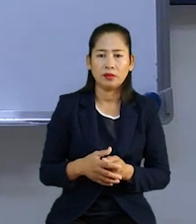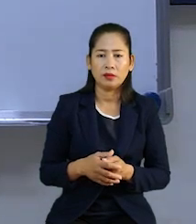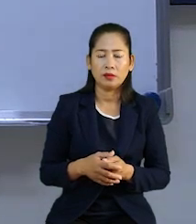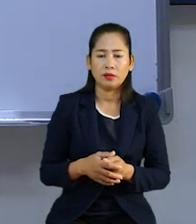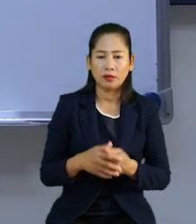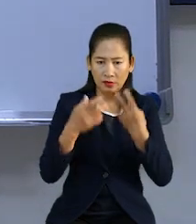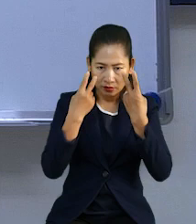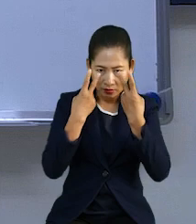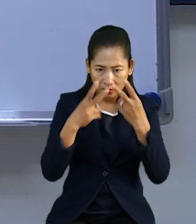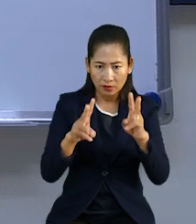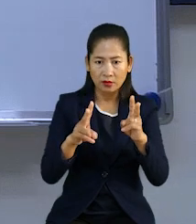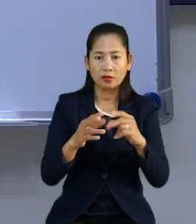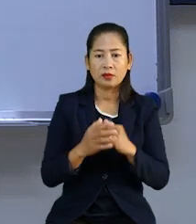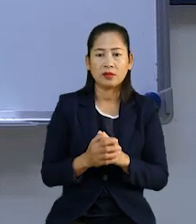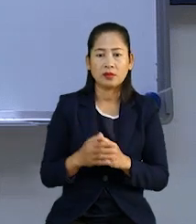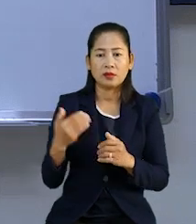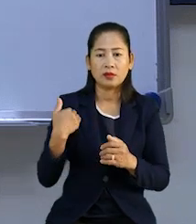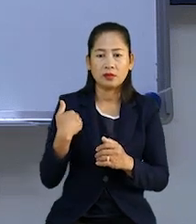dạ chân con khởi nháy miền ấy khá